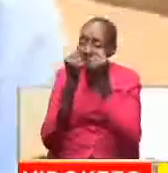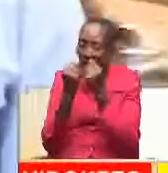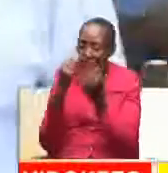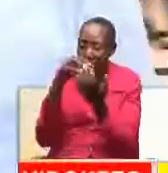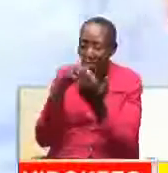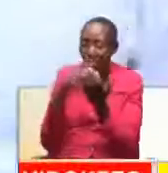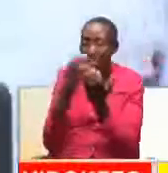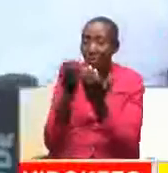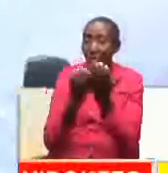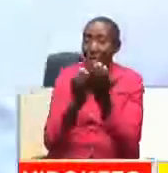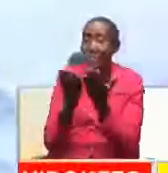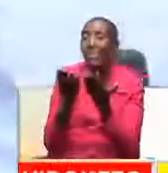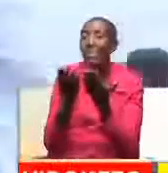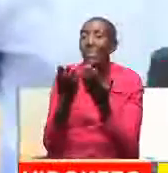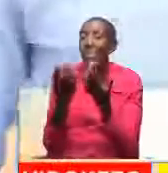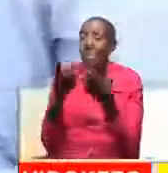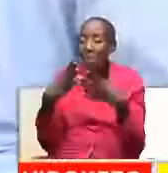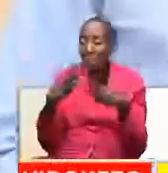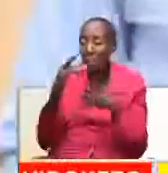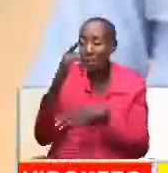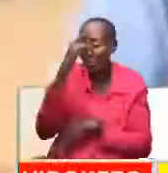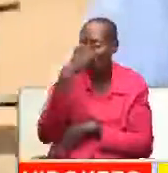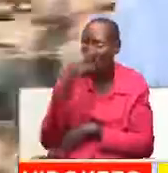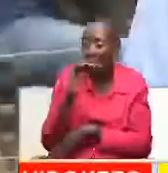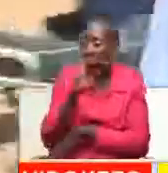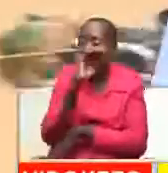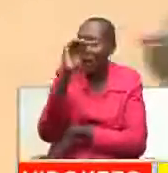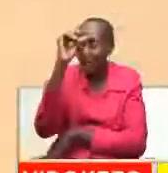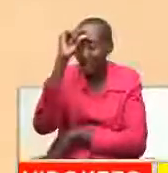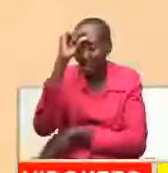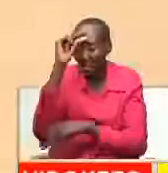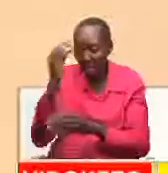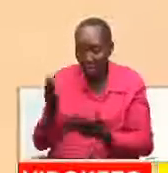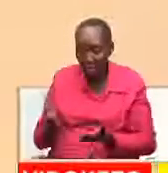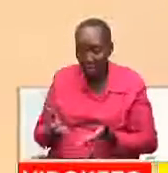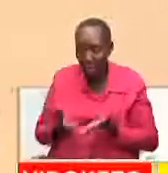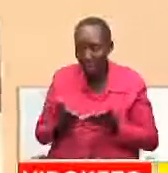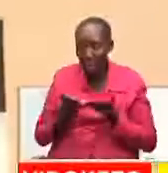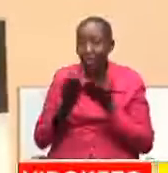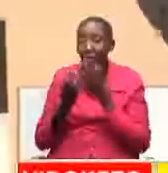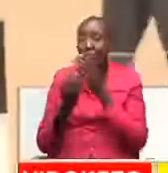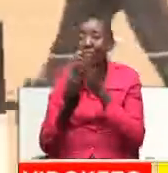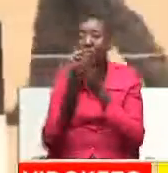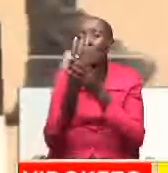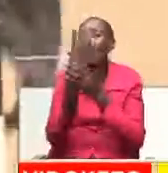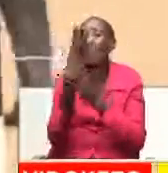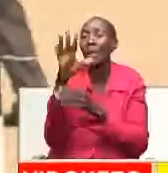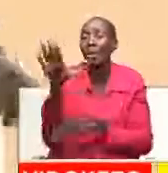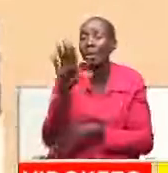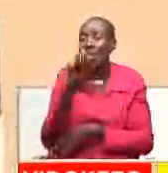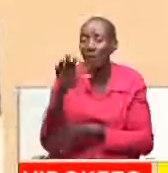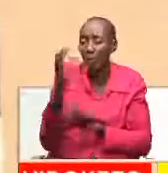Thika wamejipata kwazo, wakiomba serikali ijaribu kuboresha sera za kustawisha mandhari ya biashara.